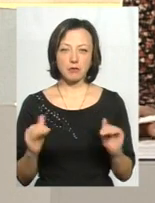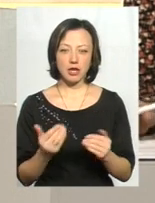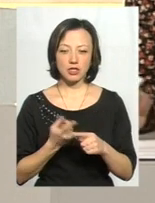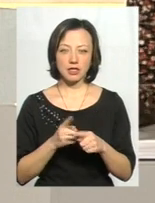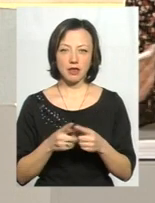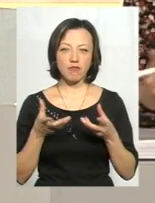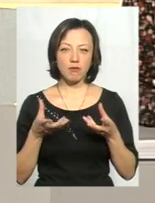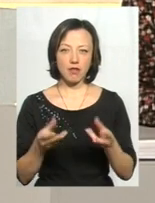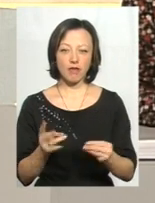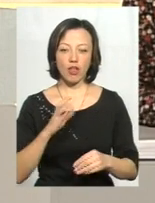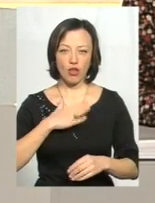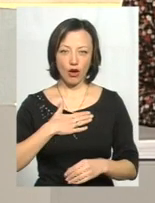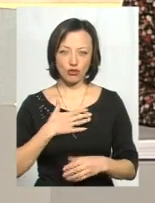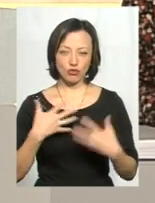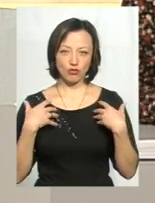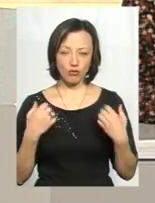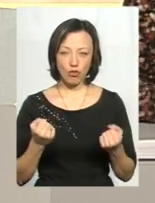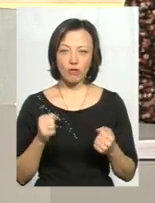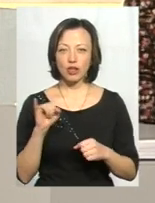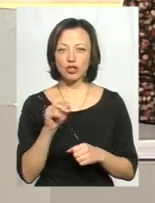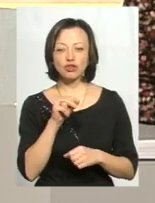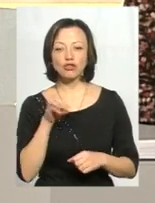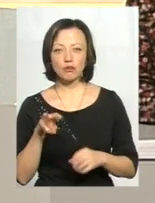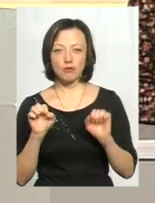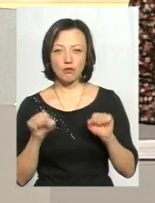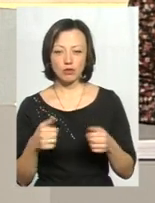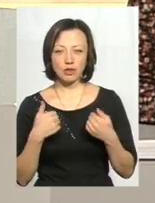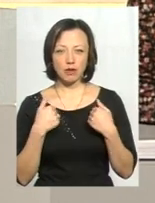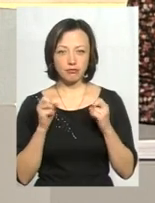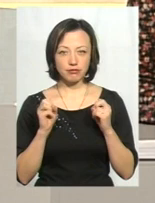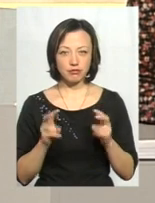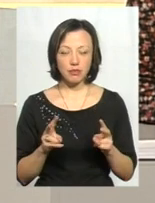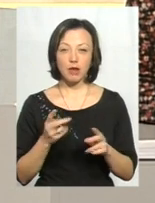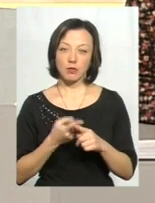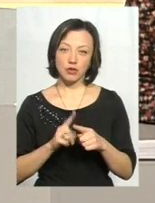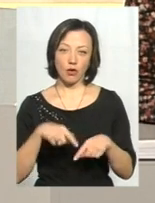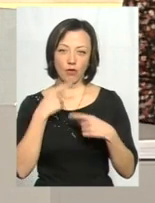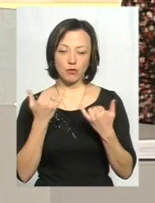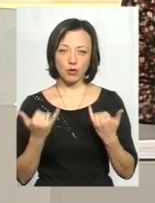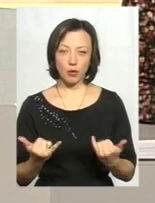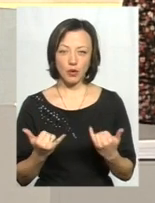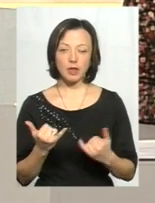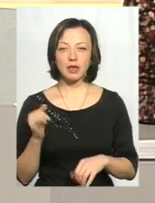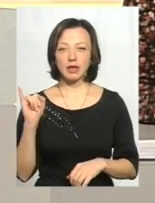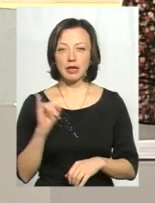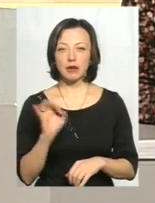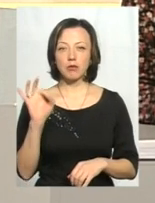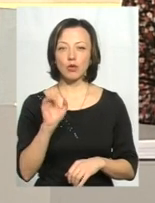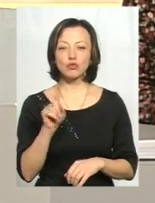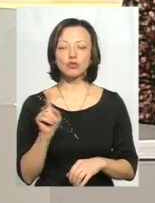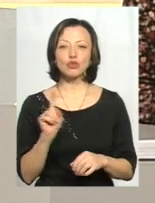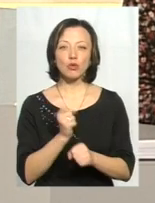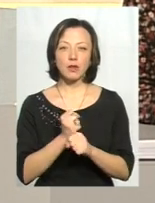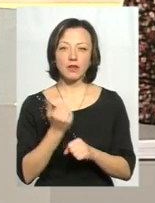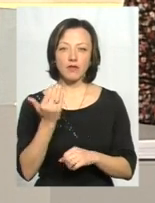цей вплив на наше здоров'я та чим він може нам загрожувати? Саме про це говоримо сьогодні. І про те, що робити,